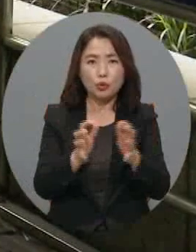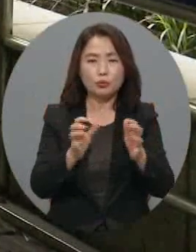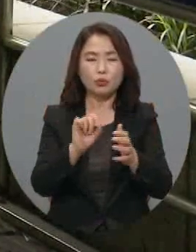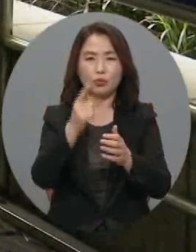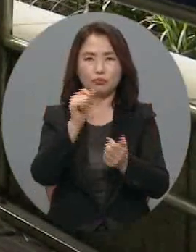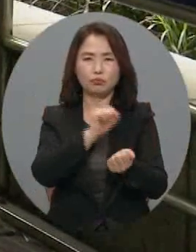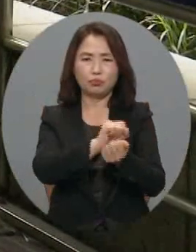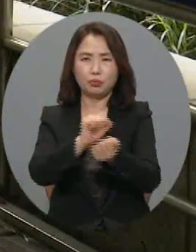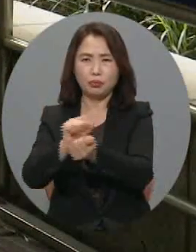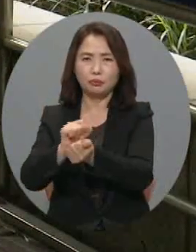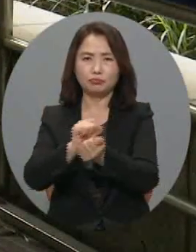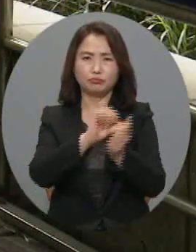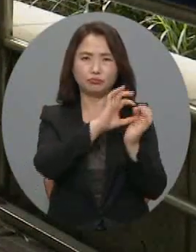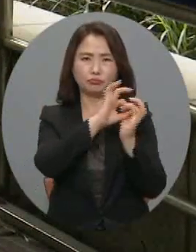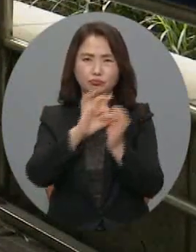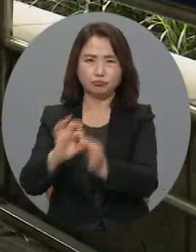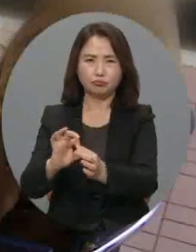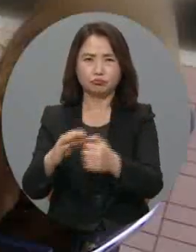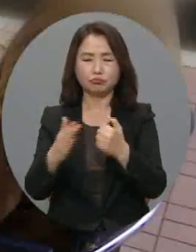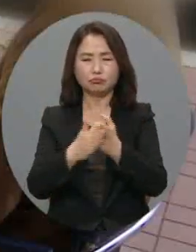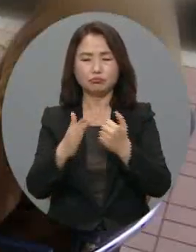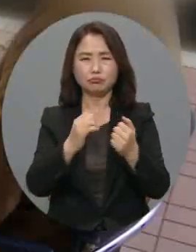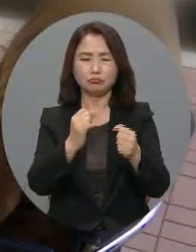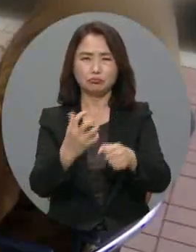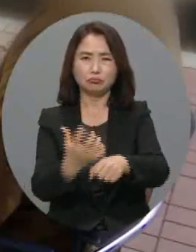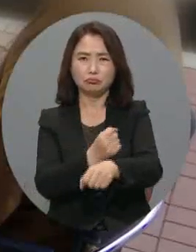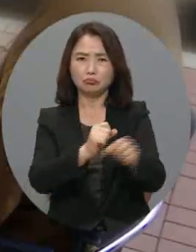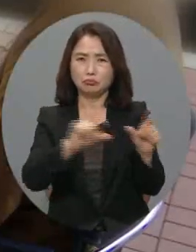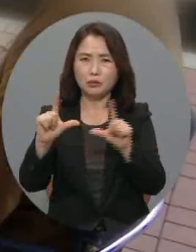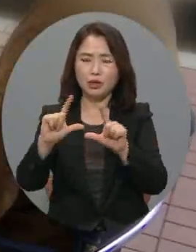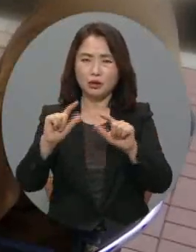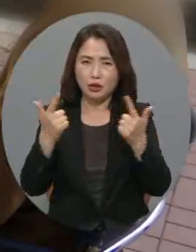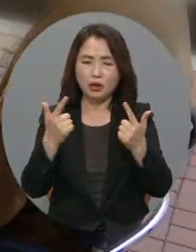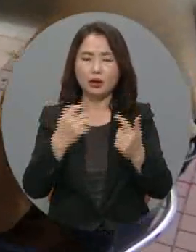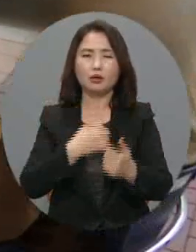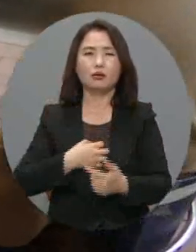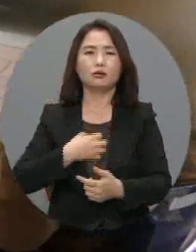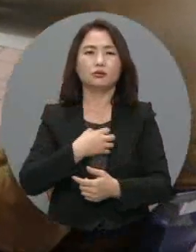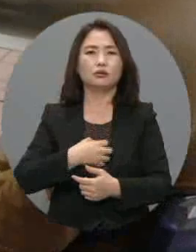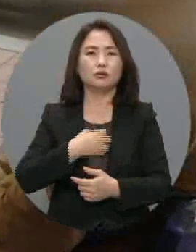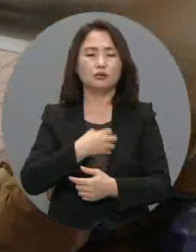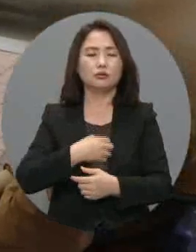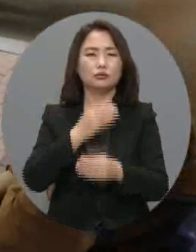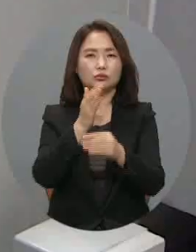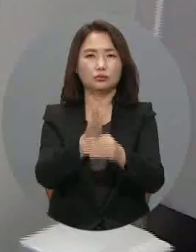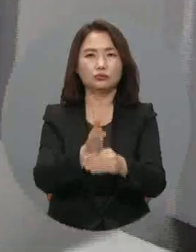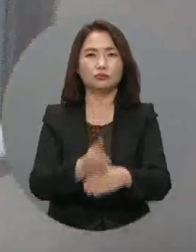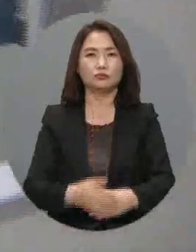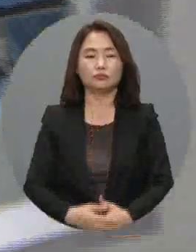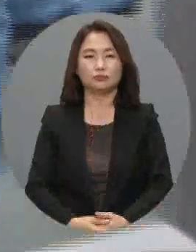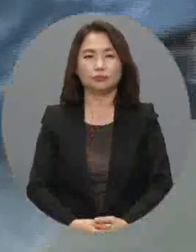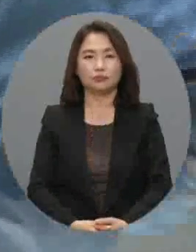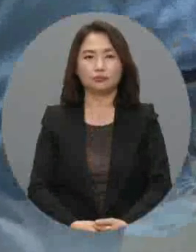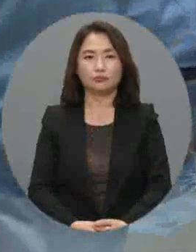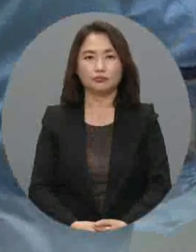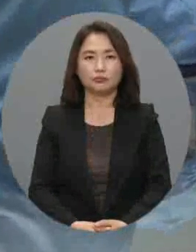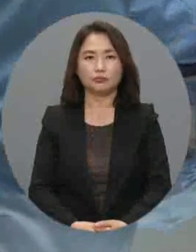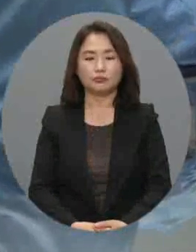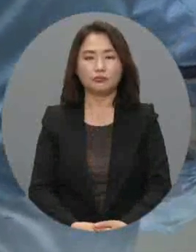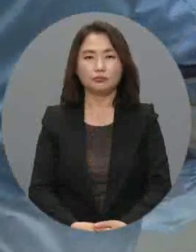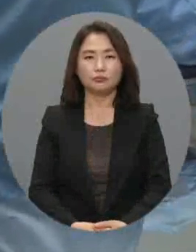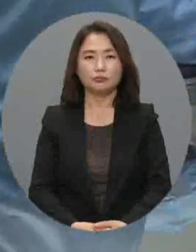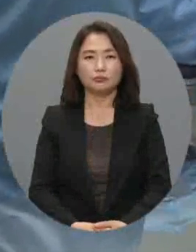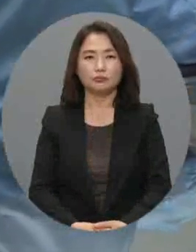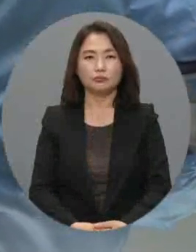연쇄 감염이 계속되면서 겉잡을 수 없이 번지지는 않을까 우려를 낳고 있습니다 mbc 뉴스 권현수